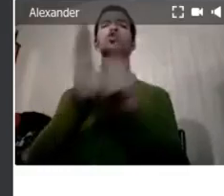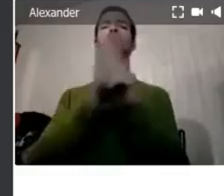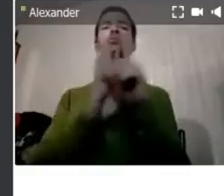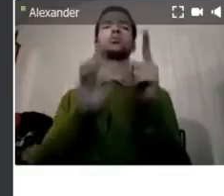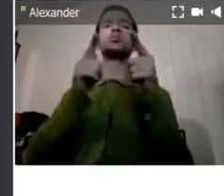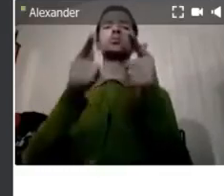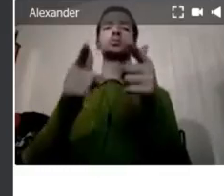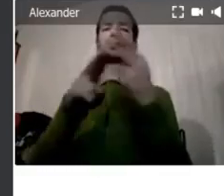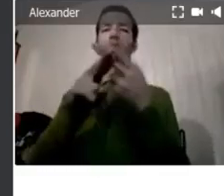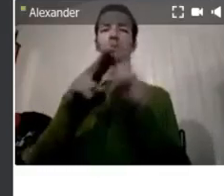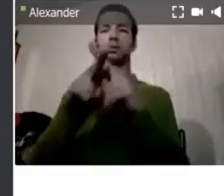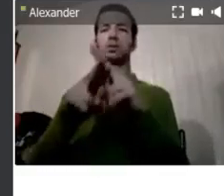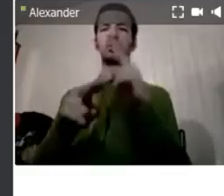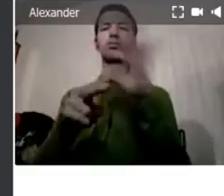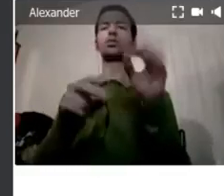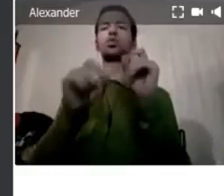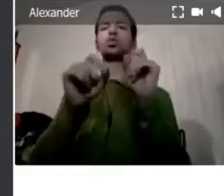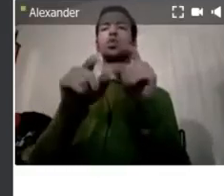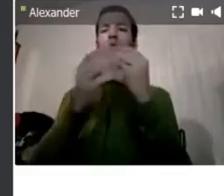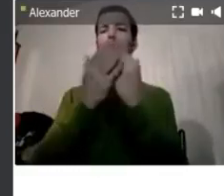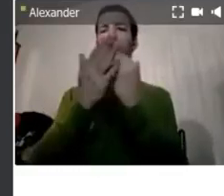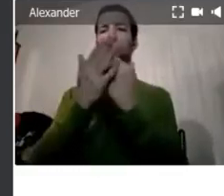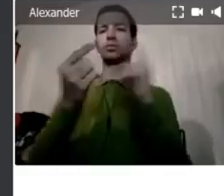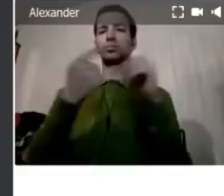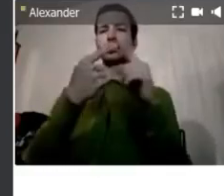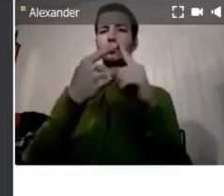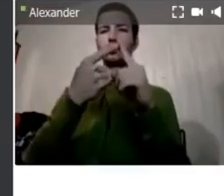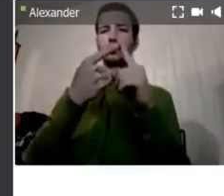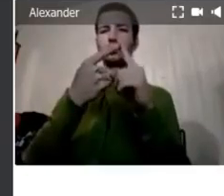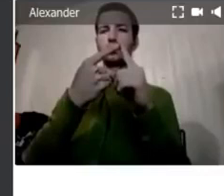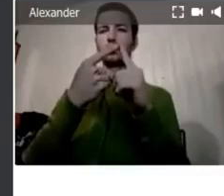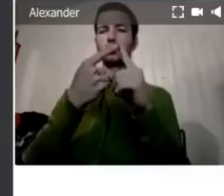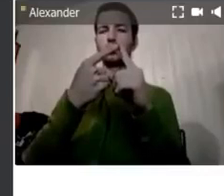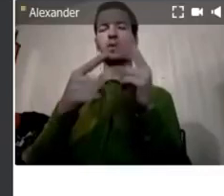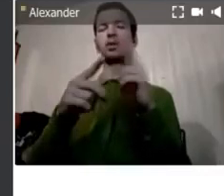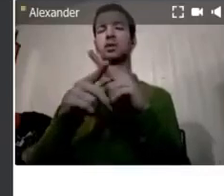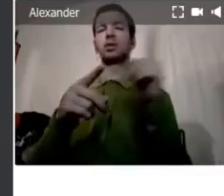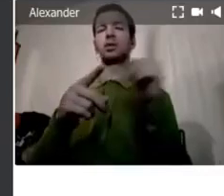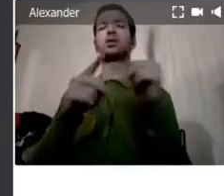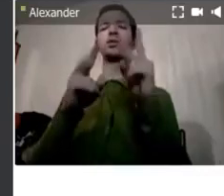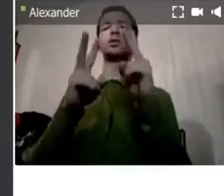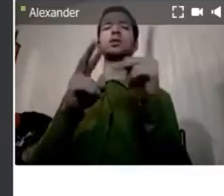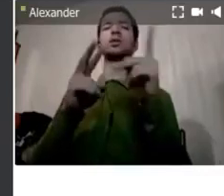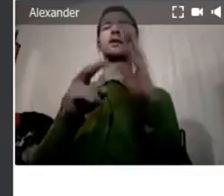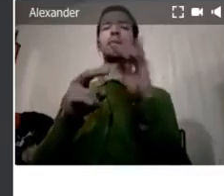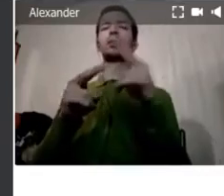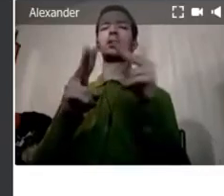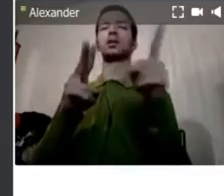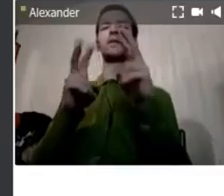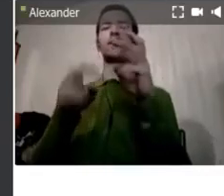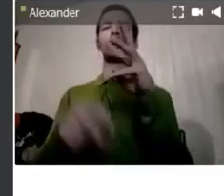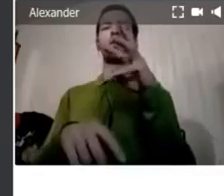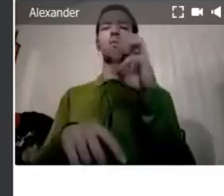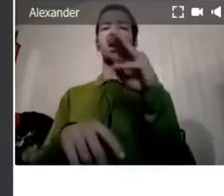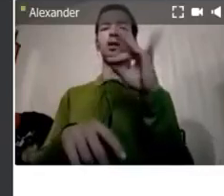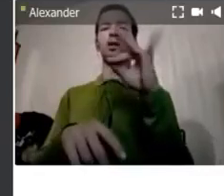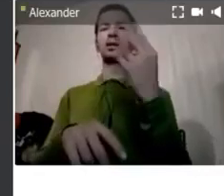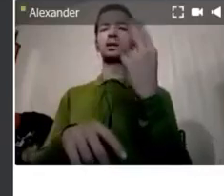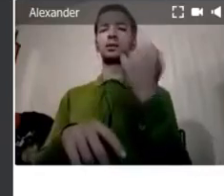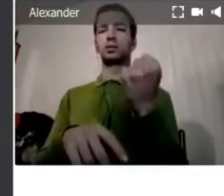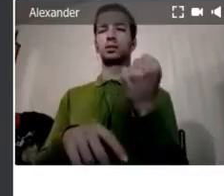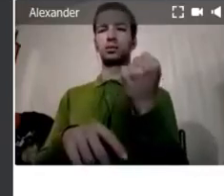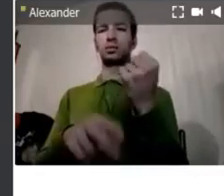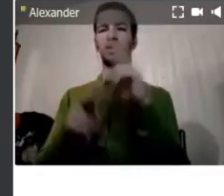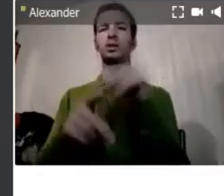маркетинг. Для обычных сетевиков, кто приходит из каких-то обычных сетевых компаний, он непонятен, этот